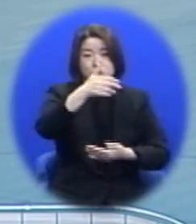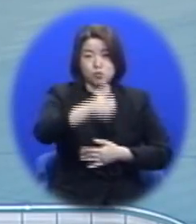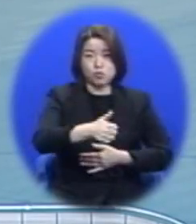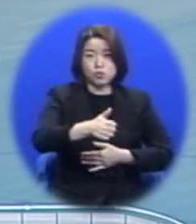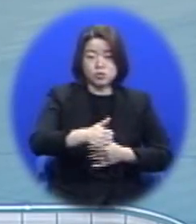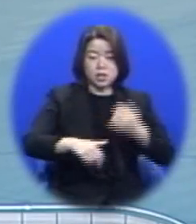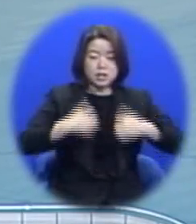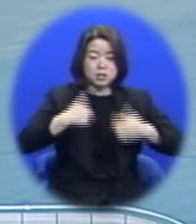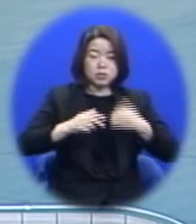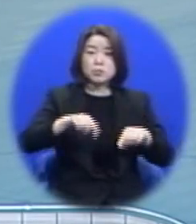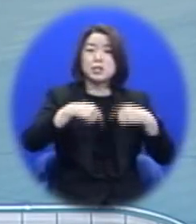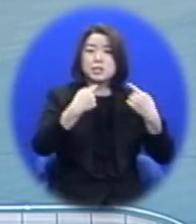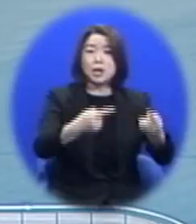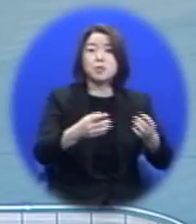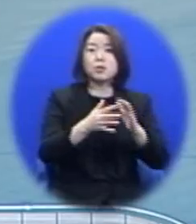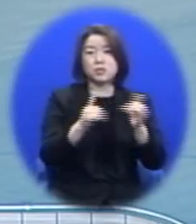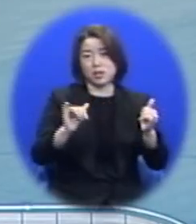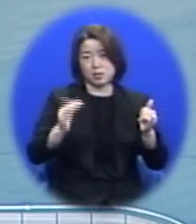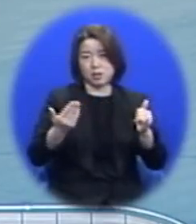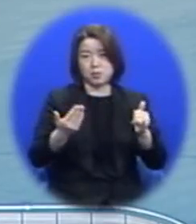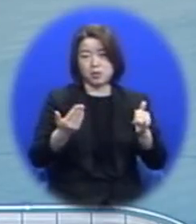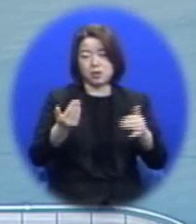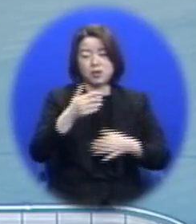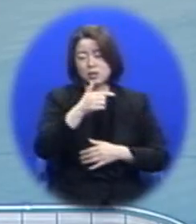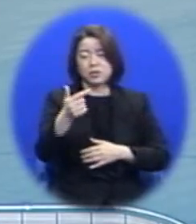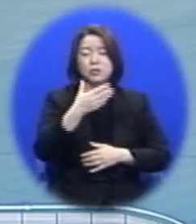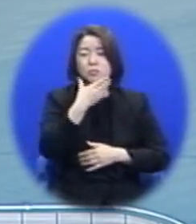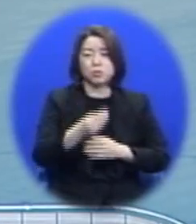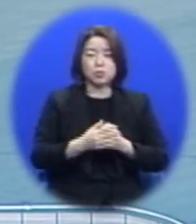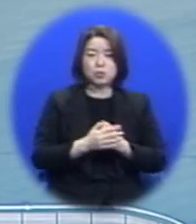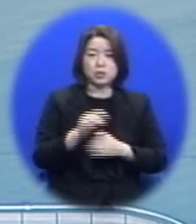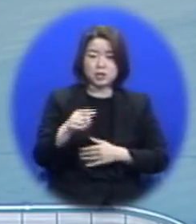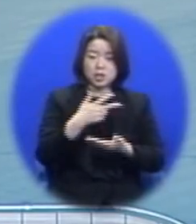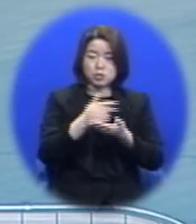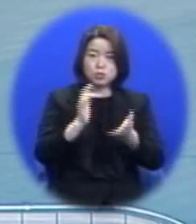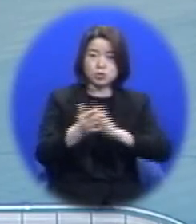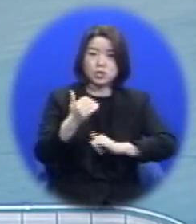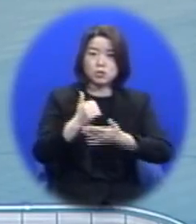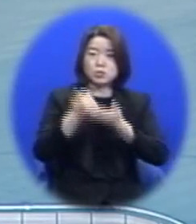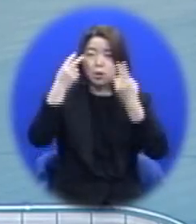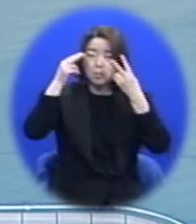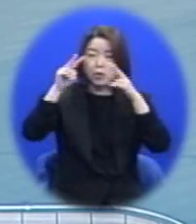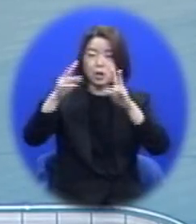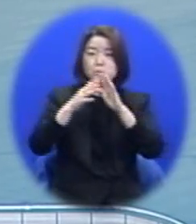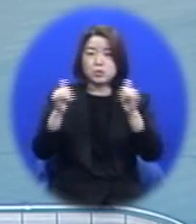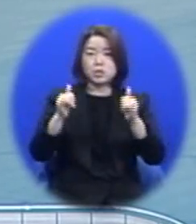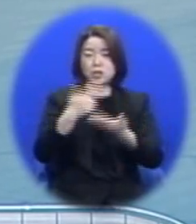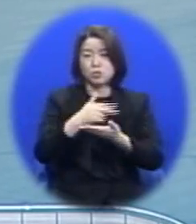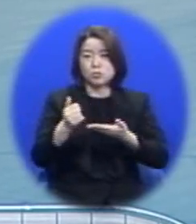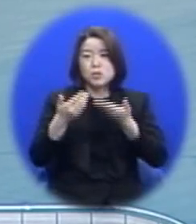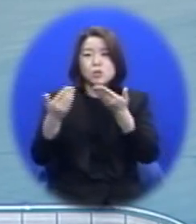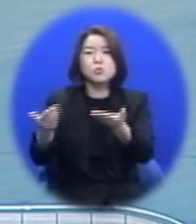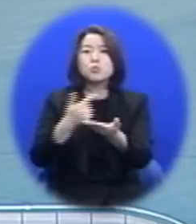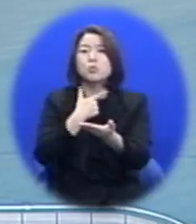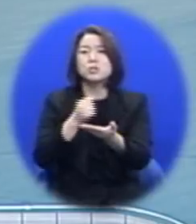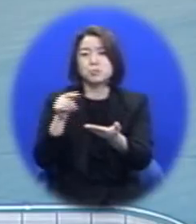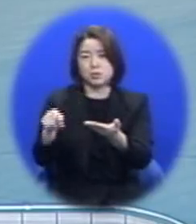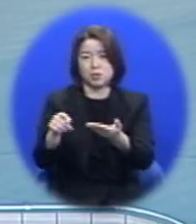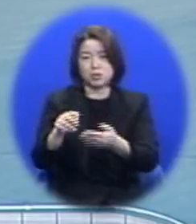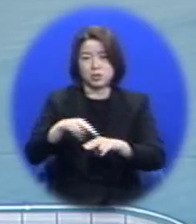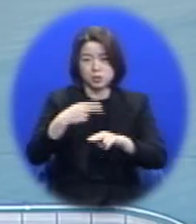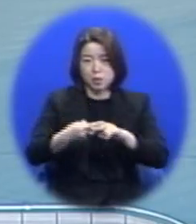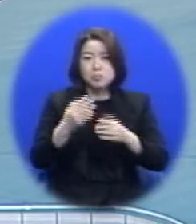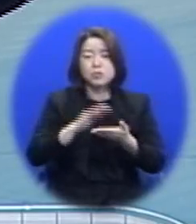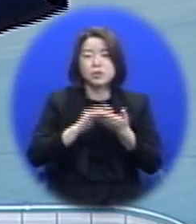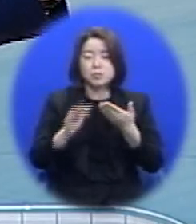참여하는 자가 됐다. 이것이 주 예수님을 바라보는 자에게 주님이 정말 주시려고 하는 것이더라.